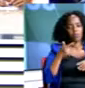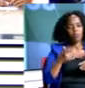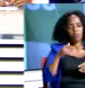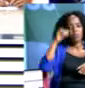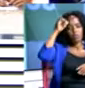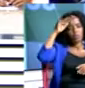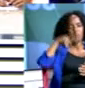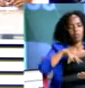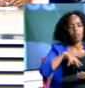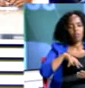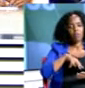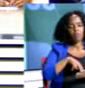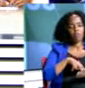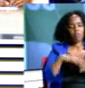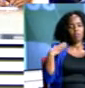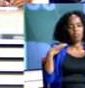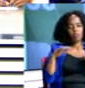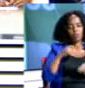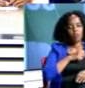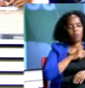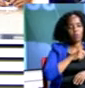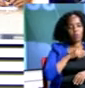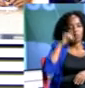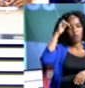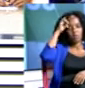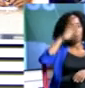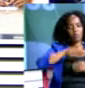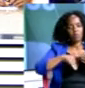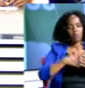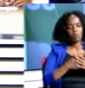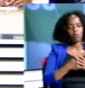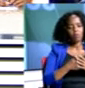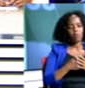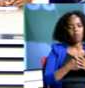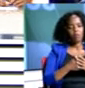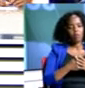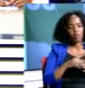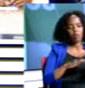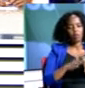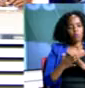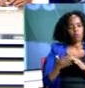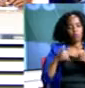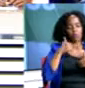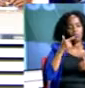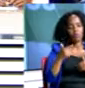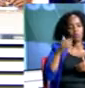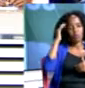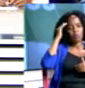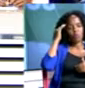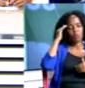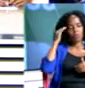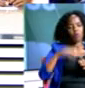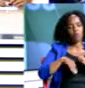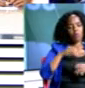dhaabbanni addunyaa baasaa jiru. Kanaaf sodaan kun nam hundaa akkuma qabatee namni dhumtuu hin du'a kan jedhu yoo sammuu keessaa of